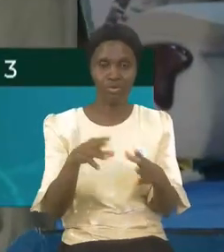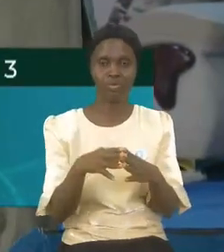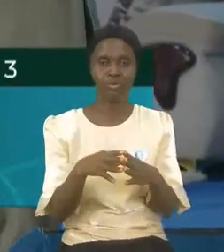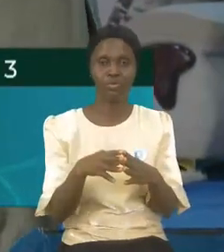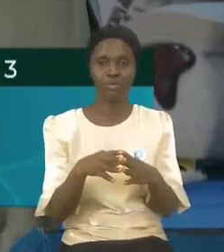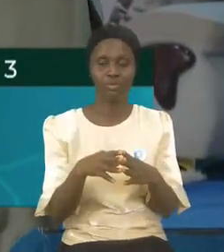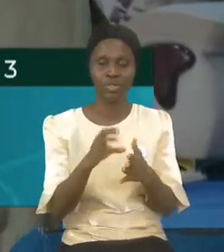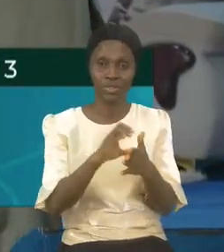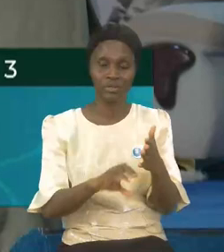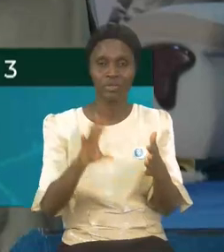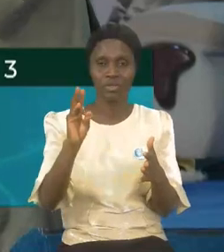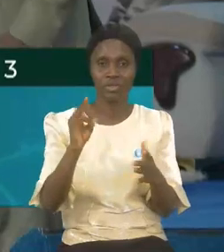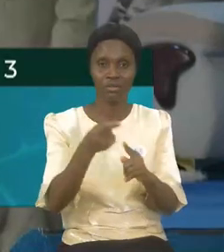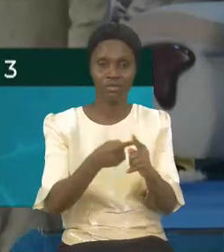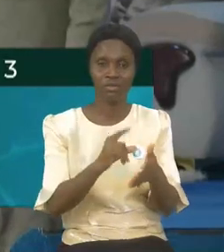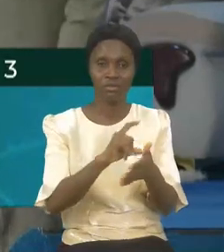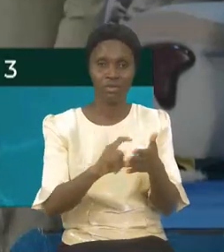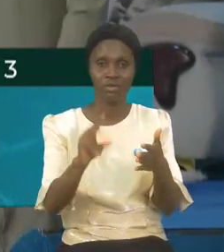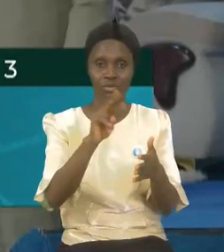Daniel chapitre 7,